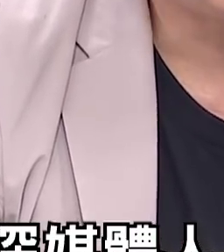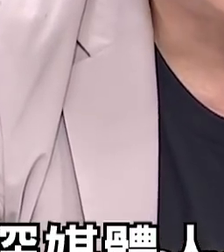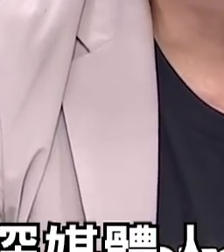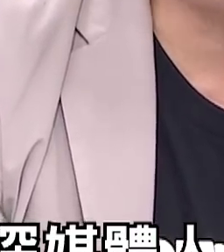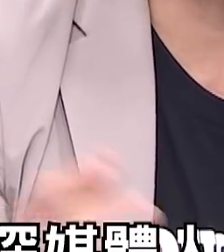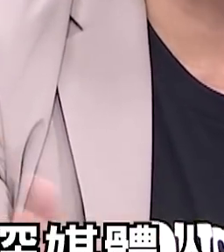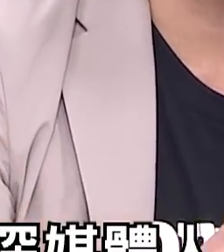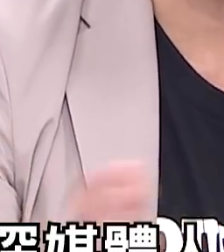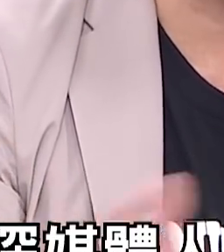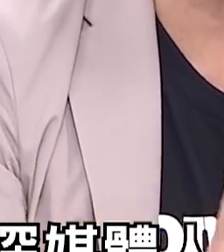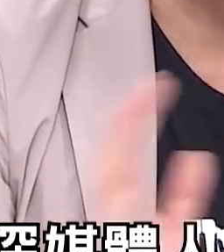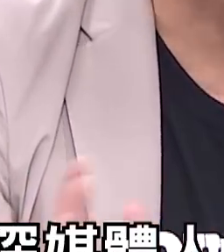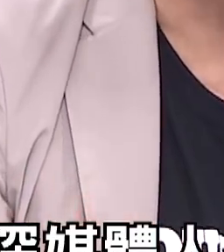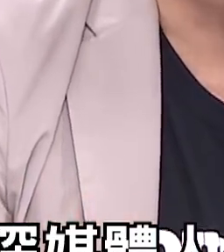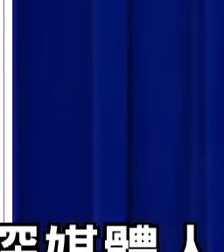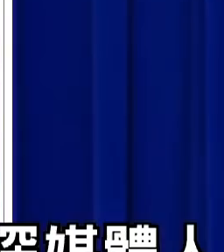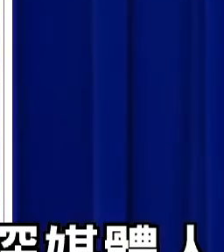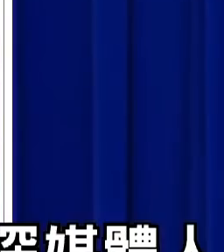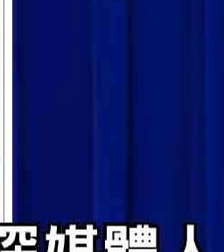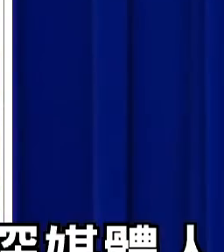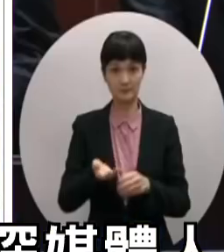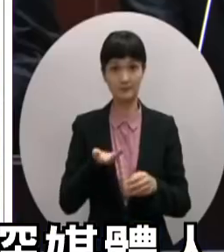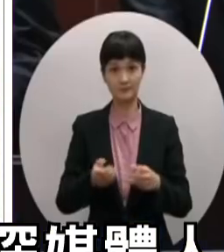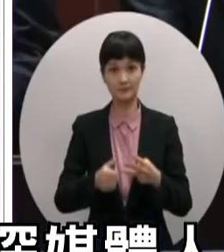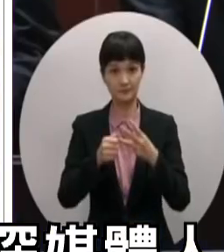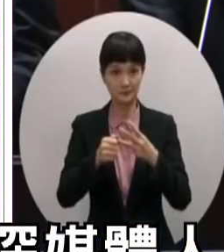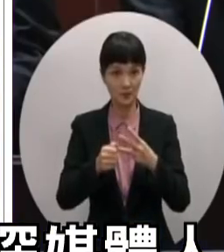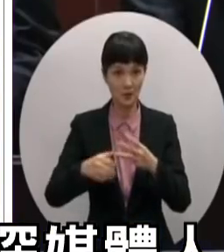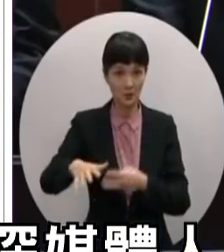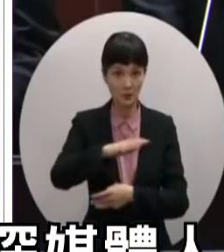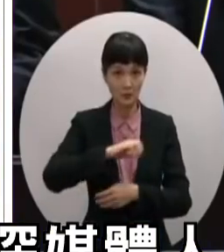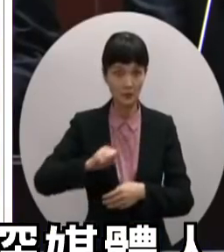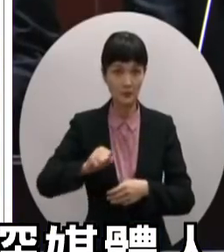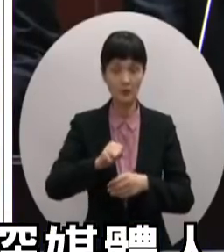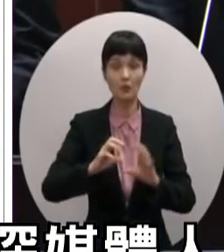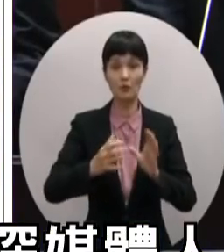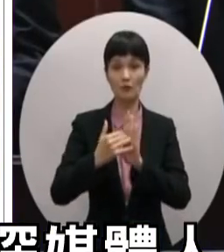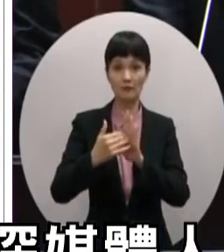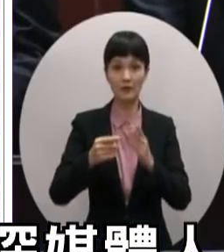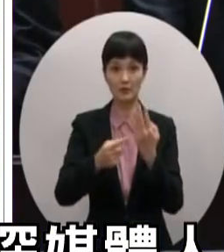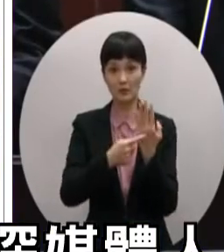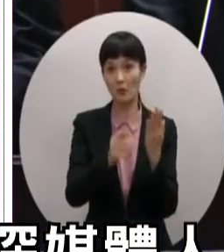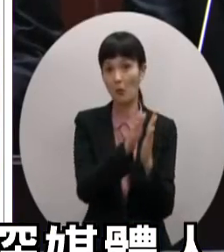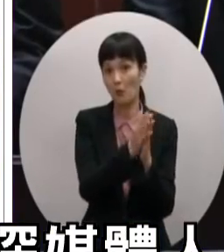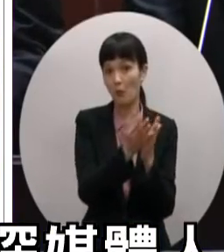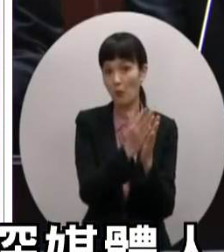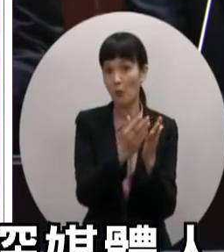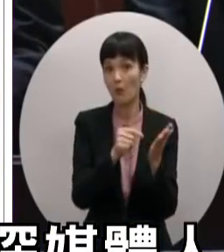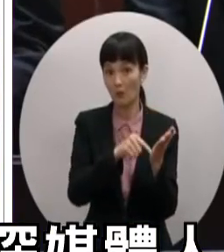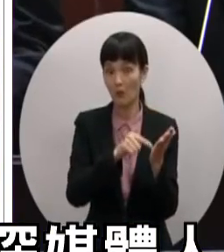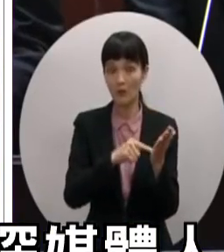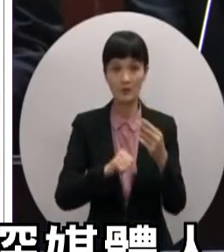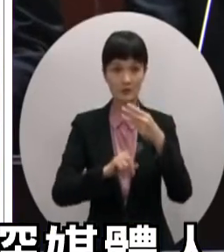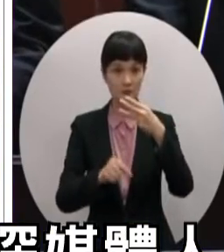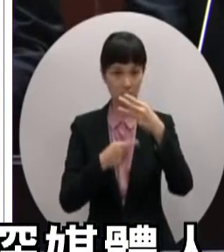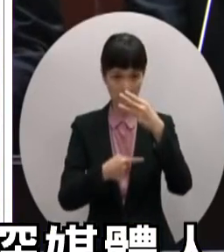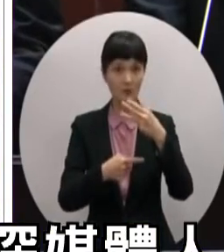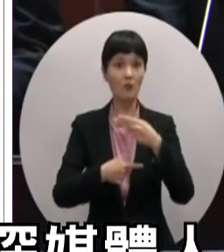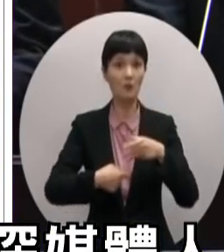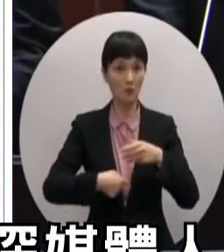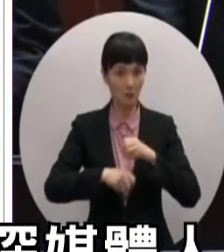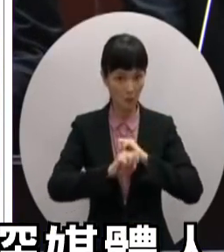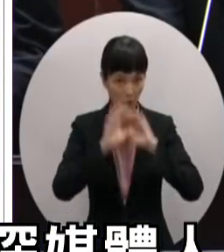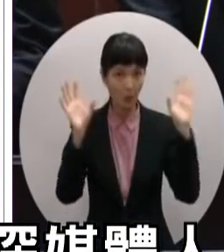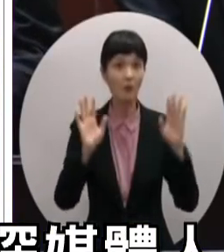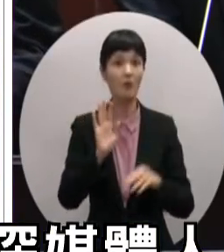去翻过？ 是， 所以发那种册子没什么用。我告诉你，如果真的有心要做，你不只是要发这个册子，你要干什么？要演习，